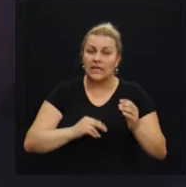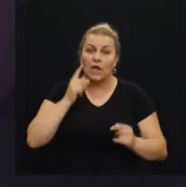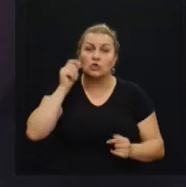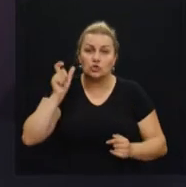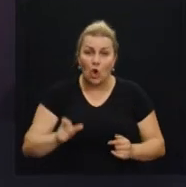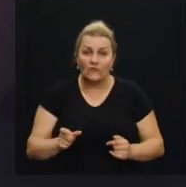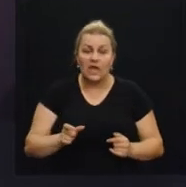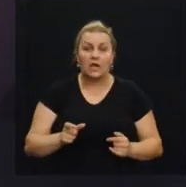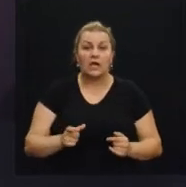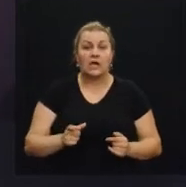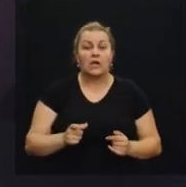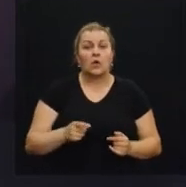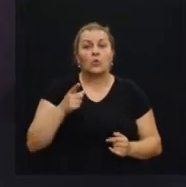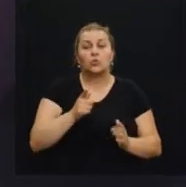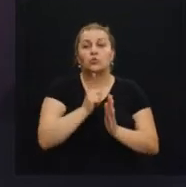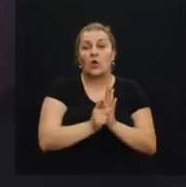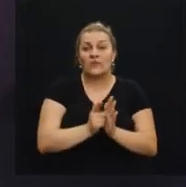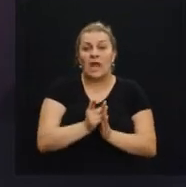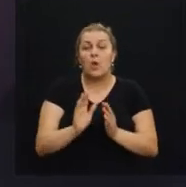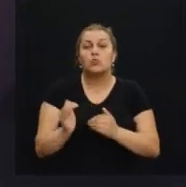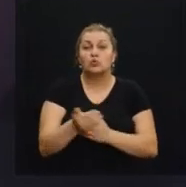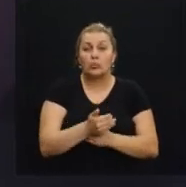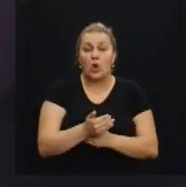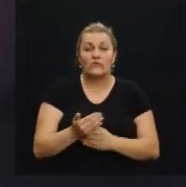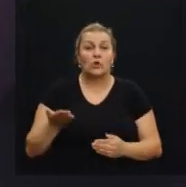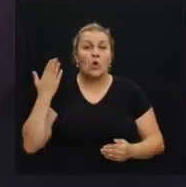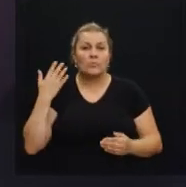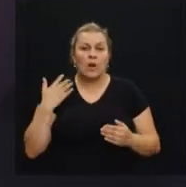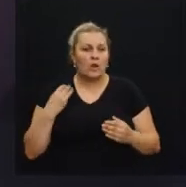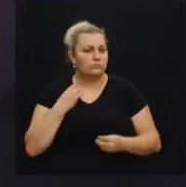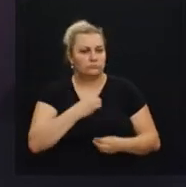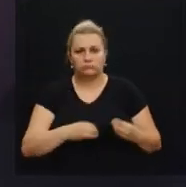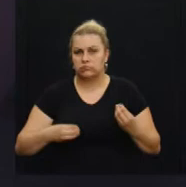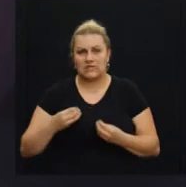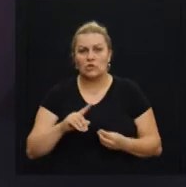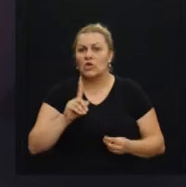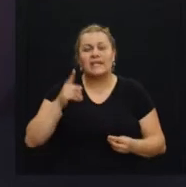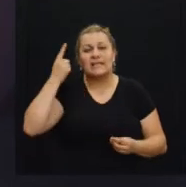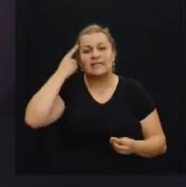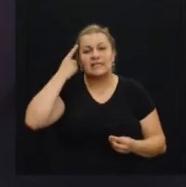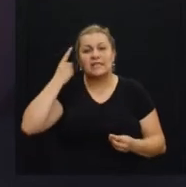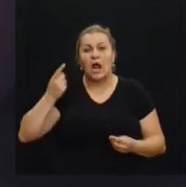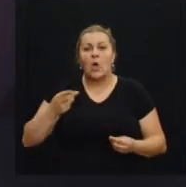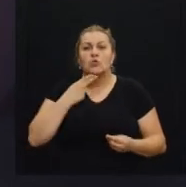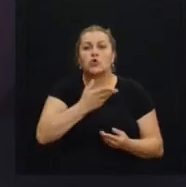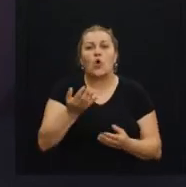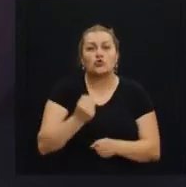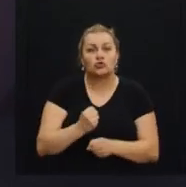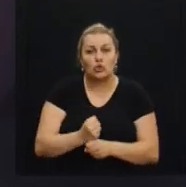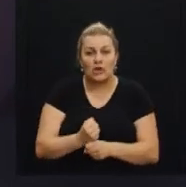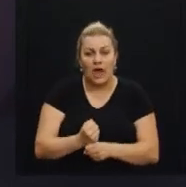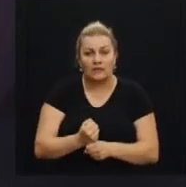jer u to vrijeme u Dubrovniku je bio urnebes. Nije se znalo niko pije, niko plaća. Mi smo došli gori